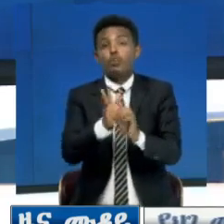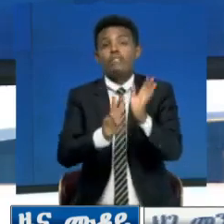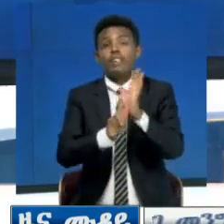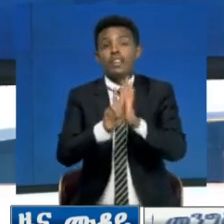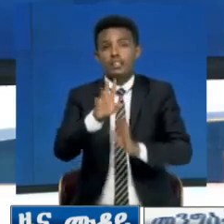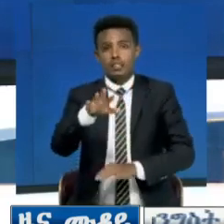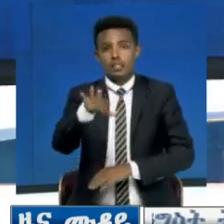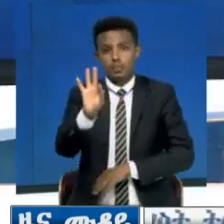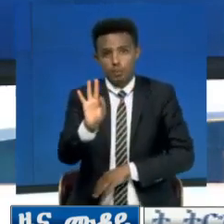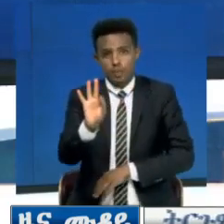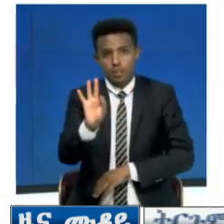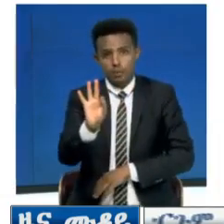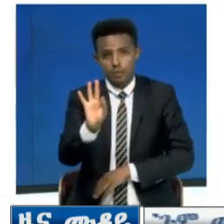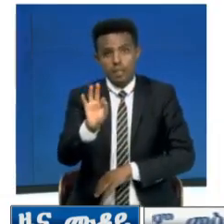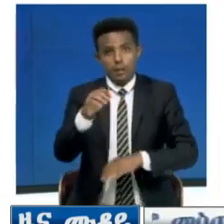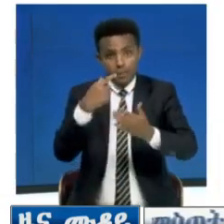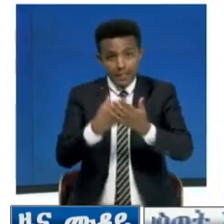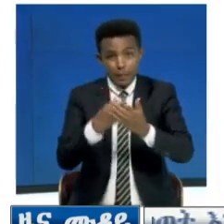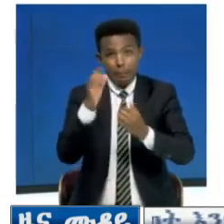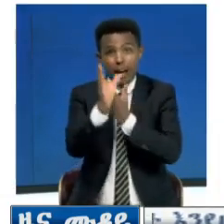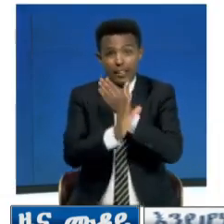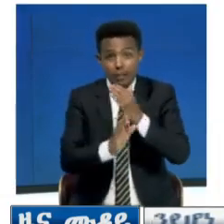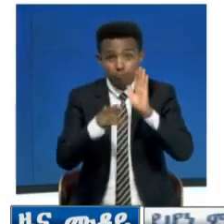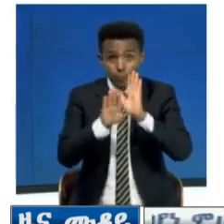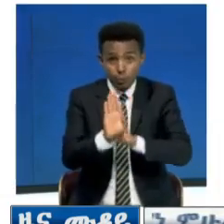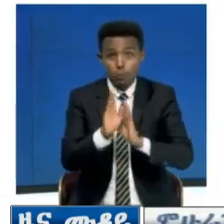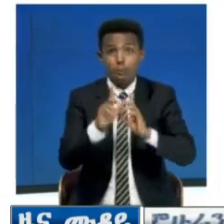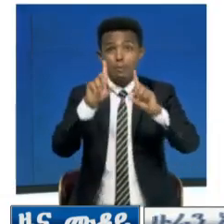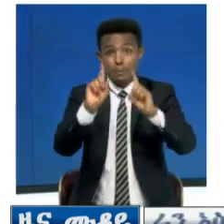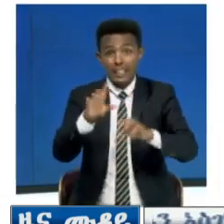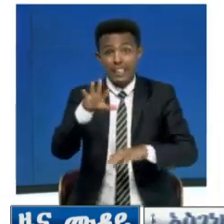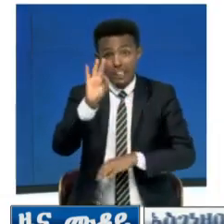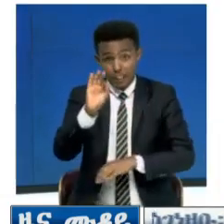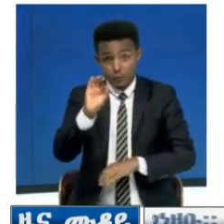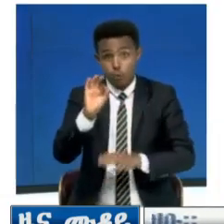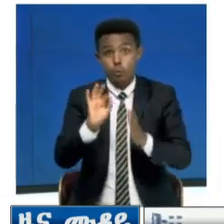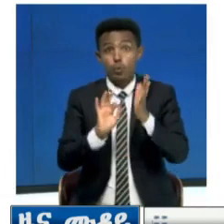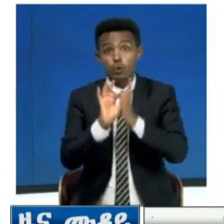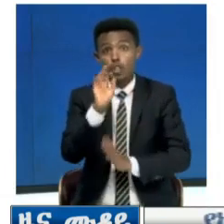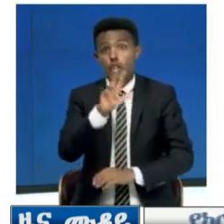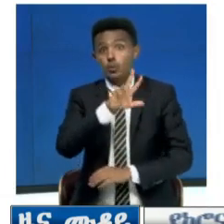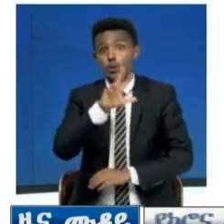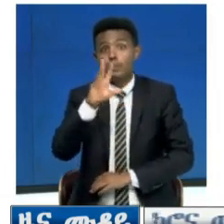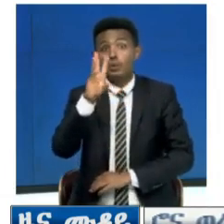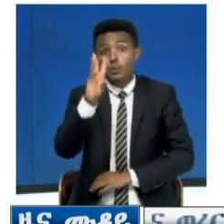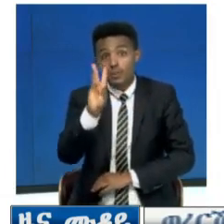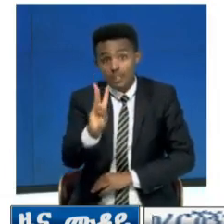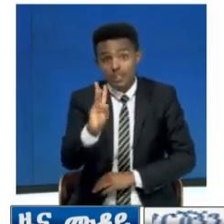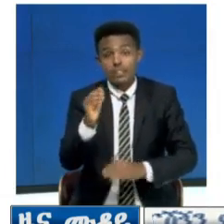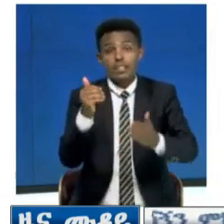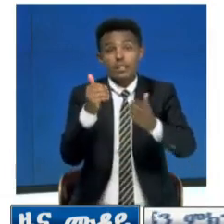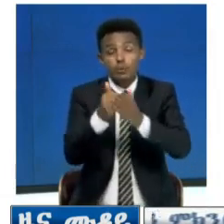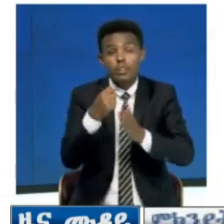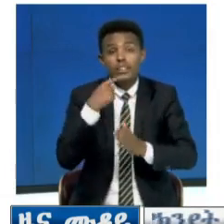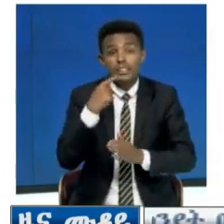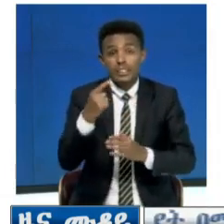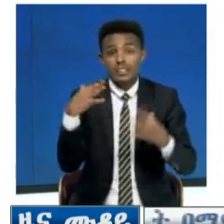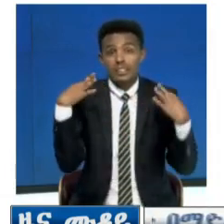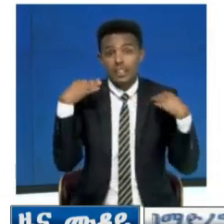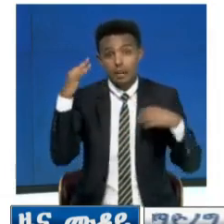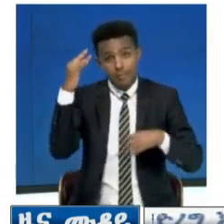ተገኝቶባቸዋል። በዚህም በአገሪቱ ቫይረሱ በመርመራ የተገኘባቸው ሰዎች ቁጥር 306 ደርሷል ሲል የጤና ሚኒስቴር